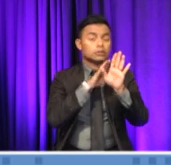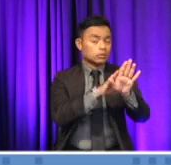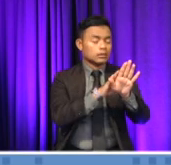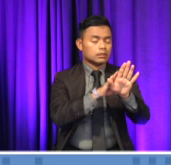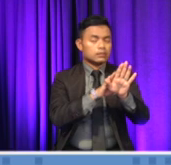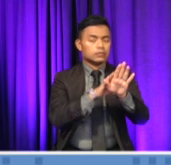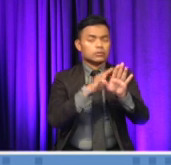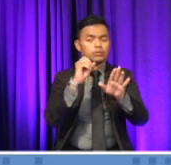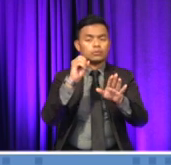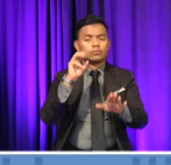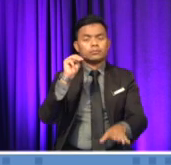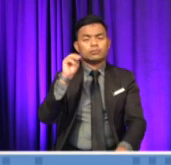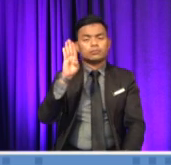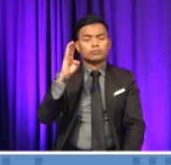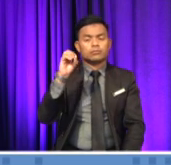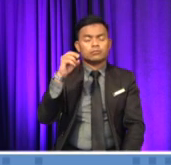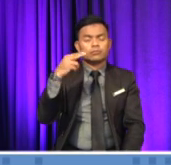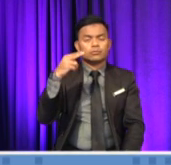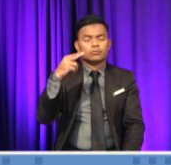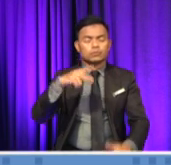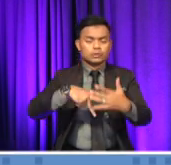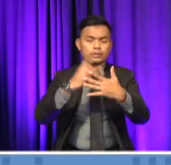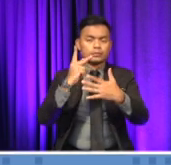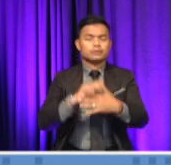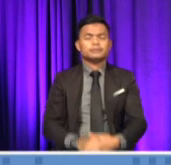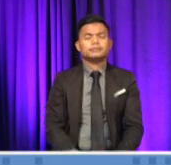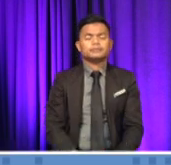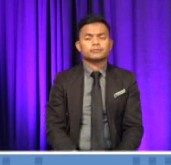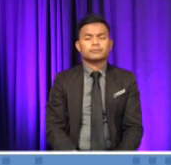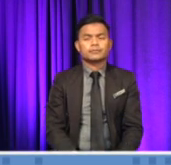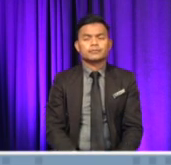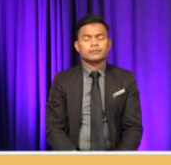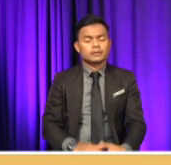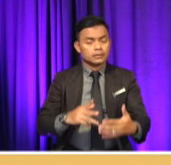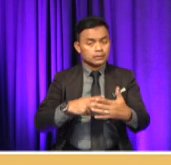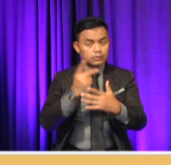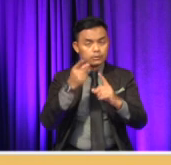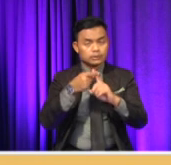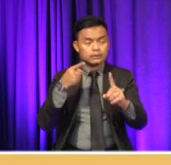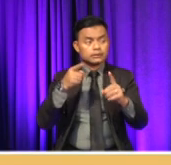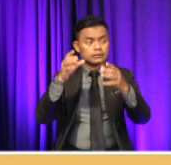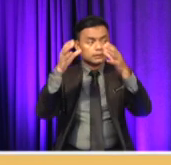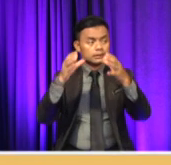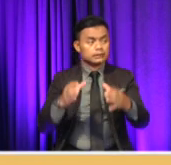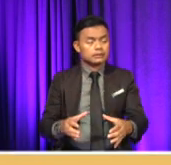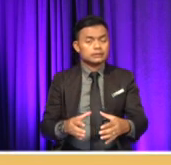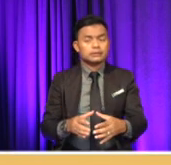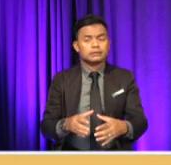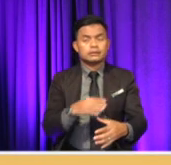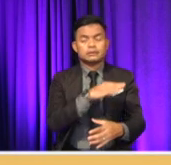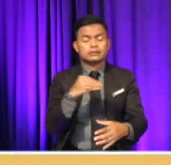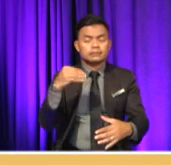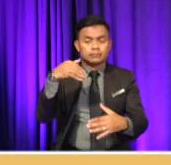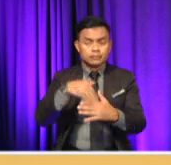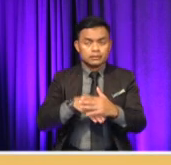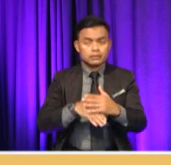produk sudah ada pada bagian kuasa tuh akan keluar pada silinder oke masuk balik-balik